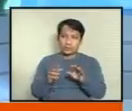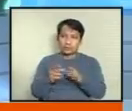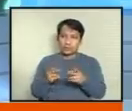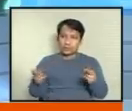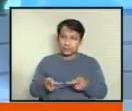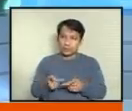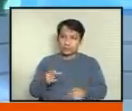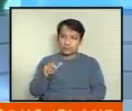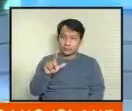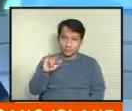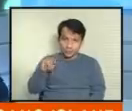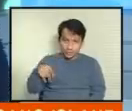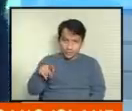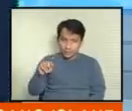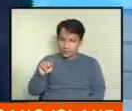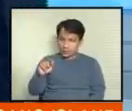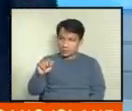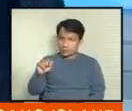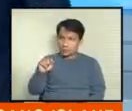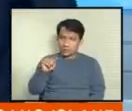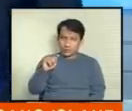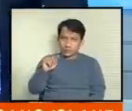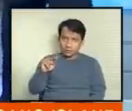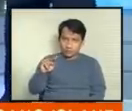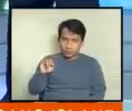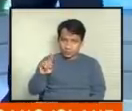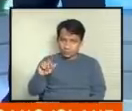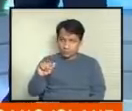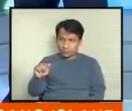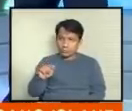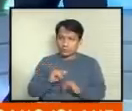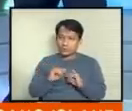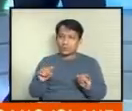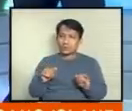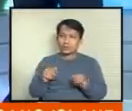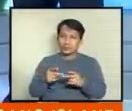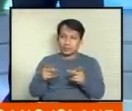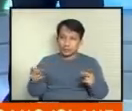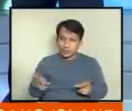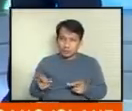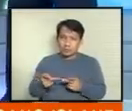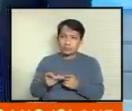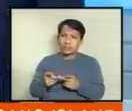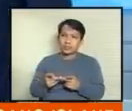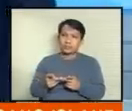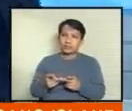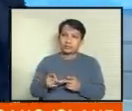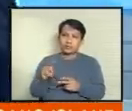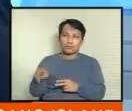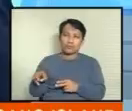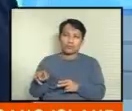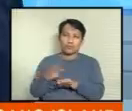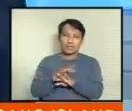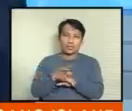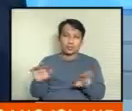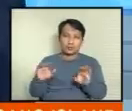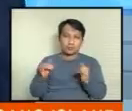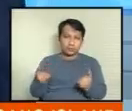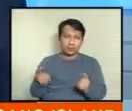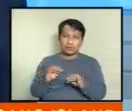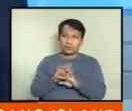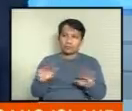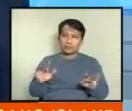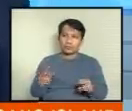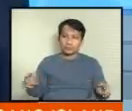bayan kagaya ng Lipa at ang Tanawan. Pero meron din pong bayan ng Sala, ito po, na wala na po ngayon.